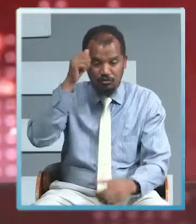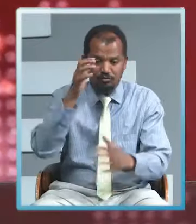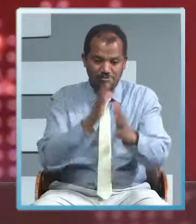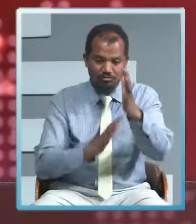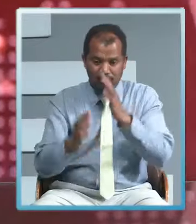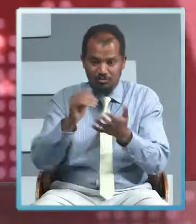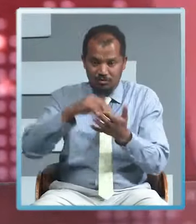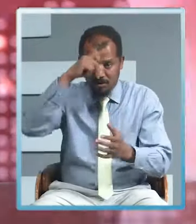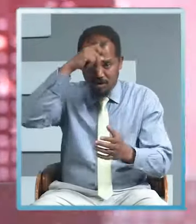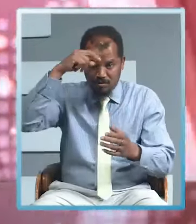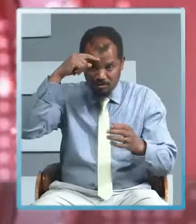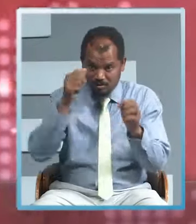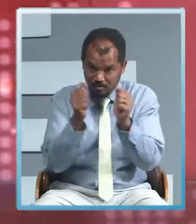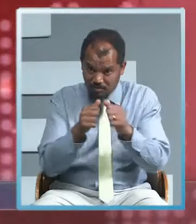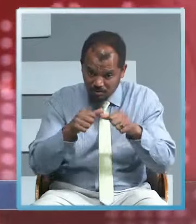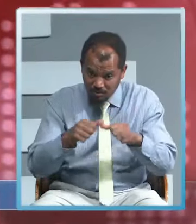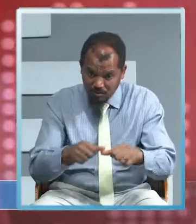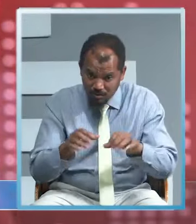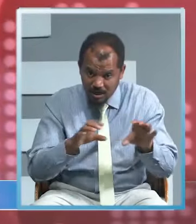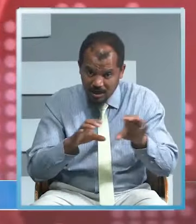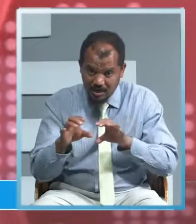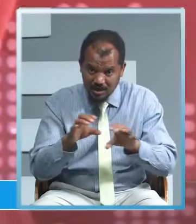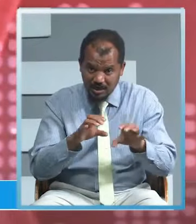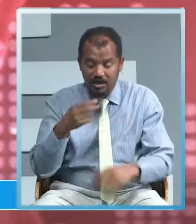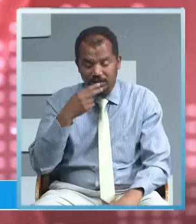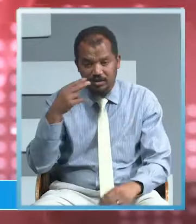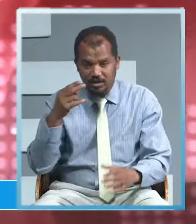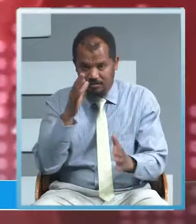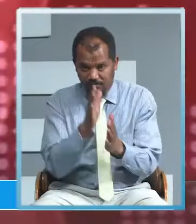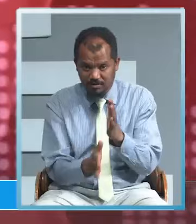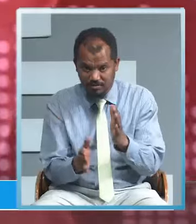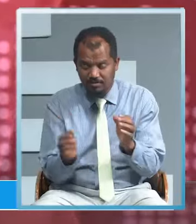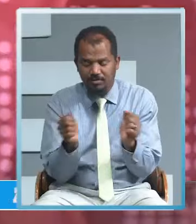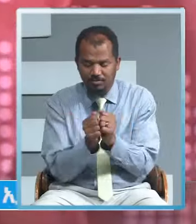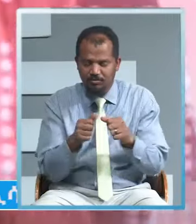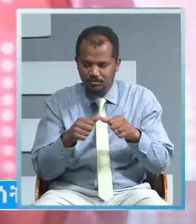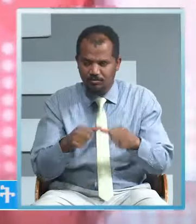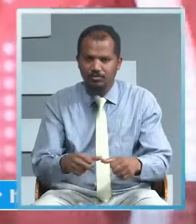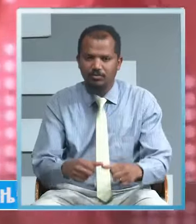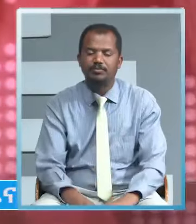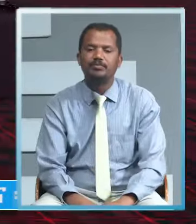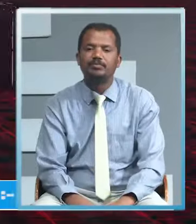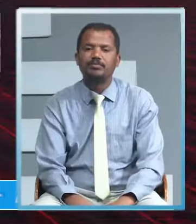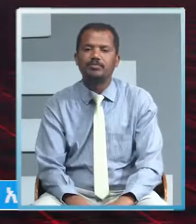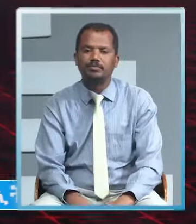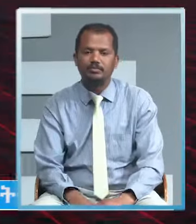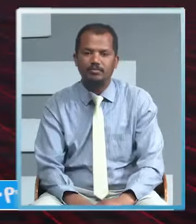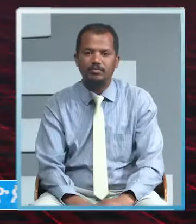قوان قوادقمو داويت قوساي عبراناتشو قويتا نادر قالن اسكفز عمو درس عبراتشو نونو